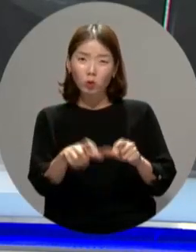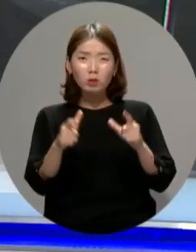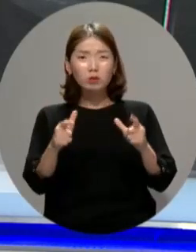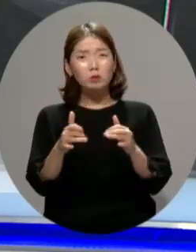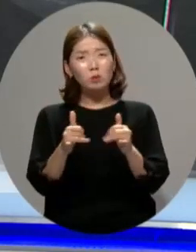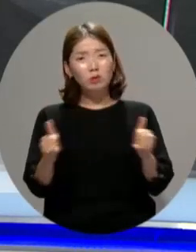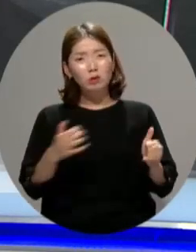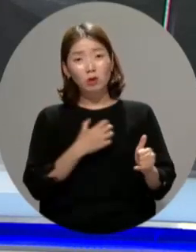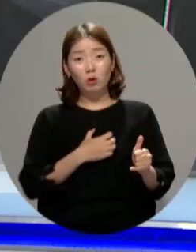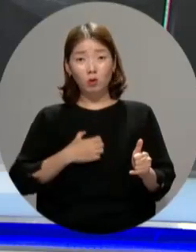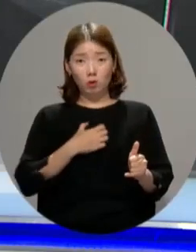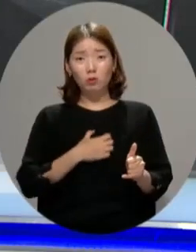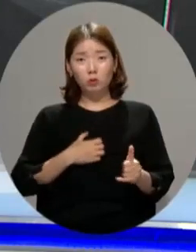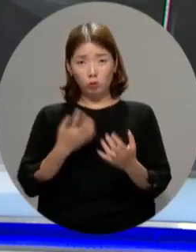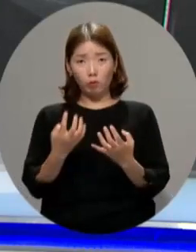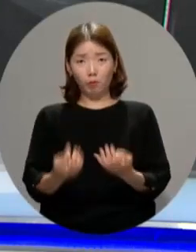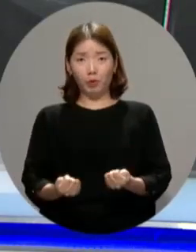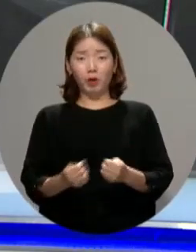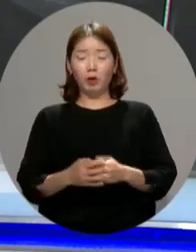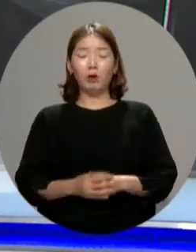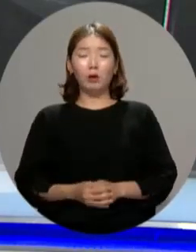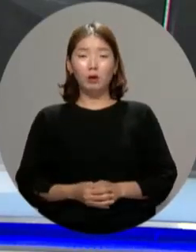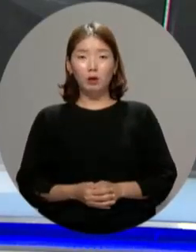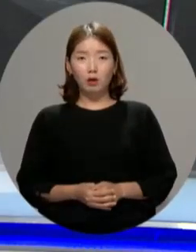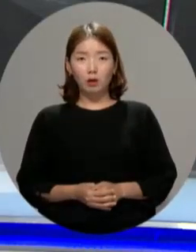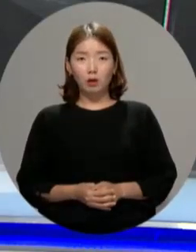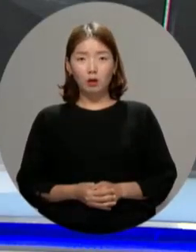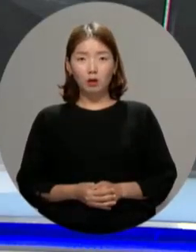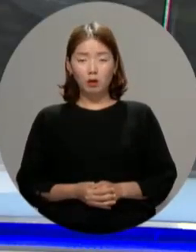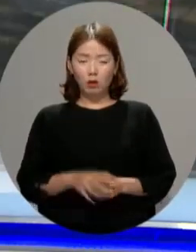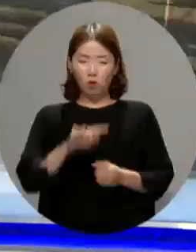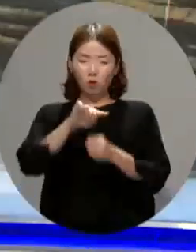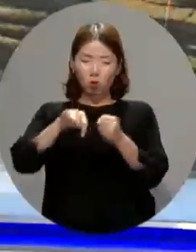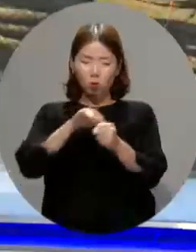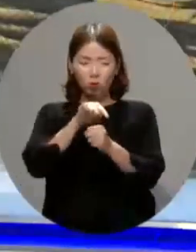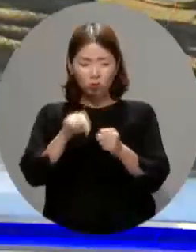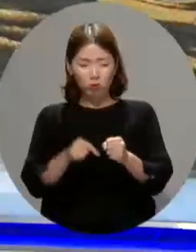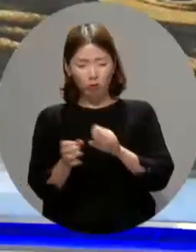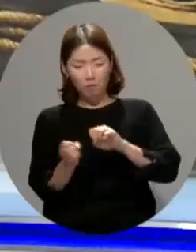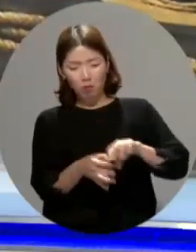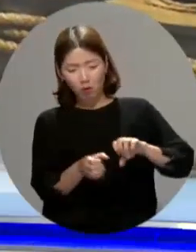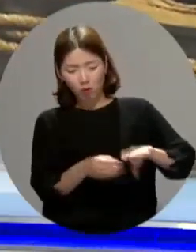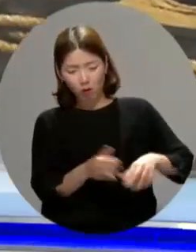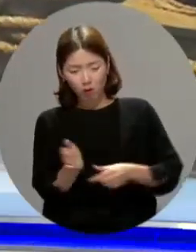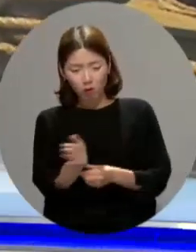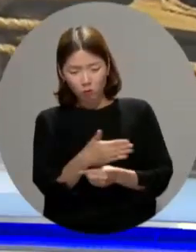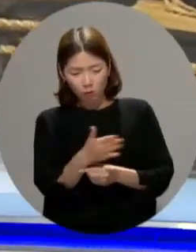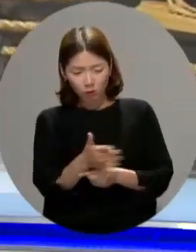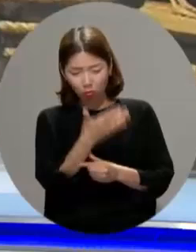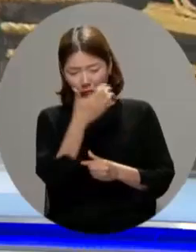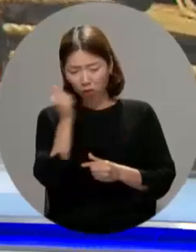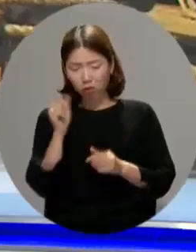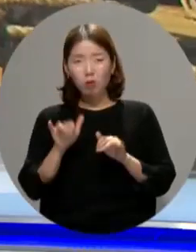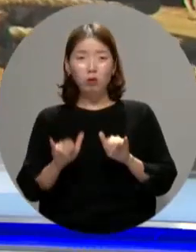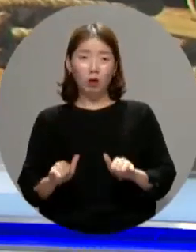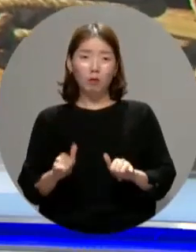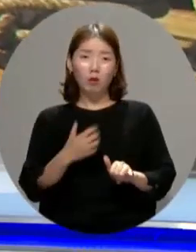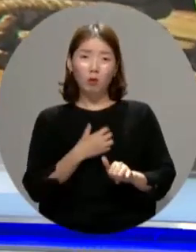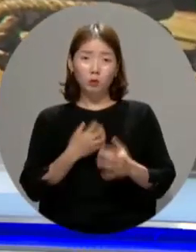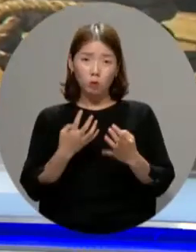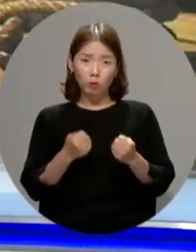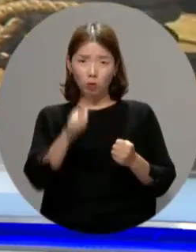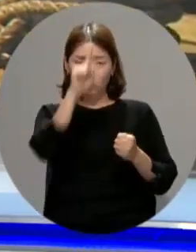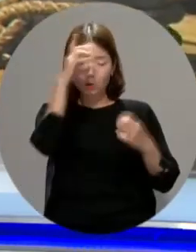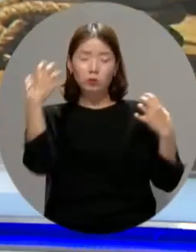도내 어민들의 걱정도 이만저만이 아닙니다. 원전 오염수 방류로 수산물이 소비자의 외면을 받을 것이라며